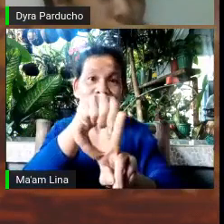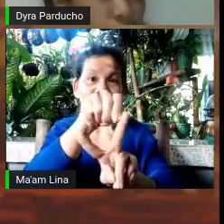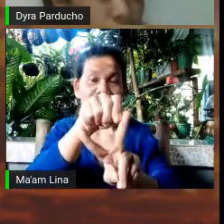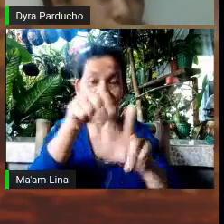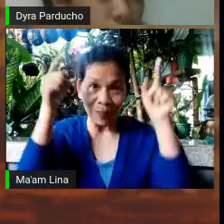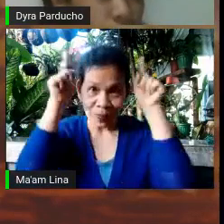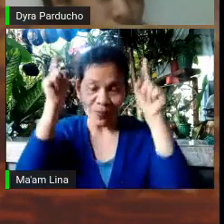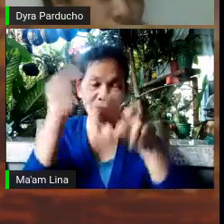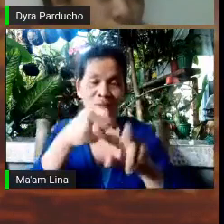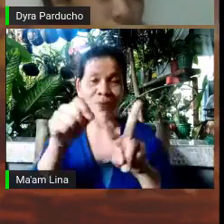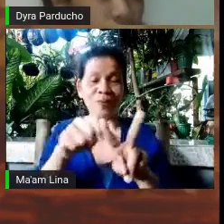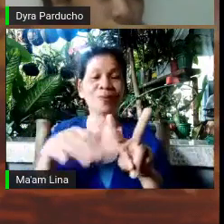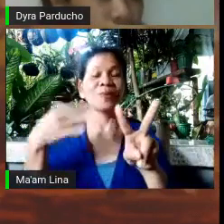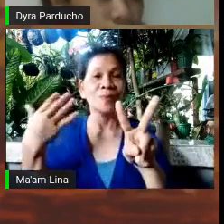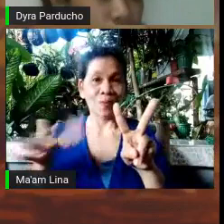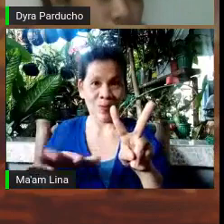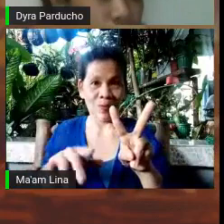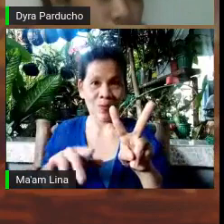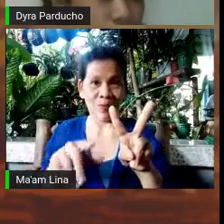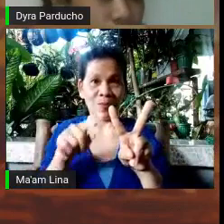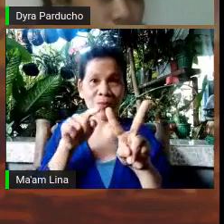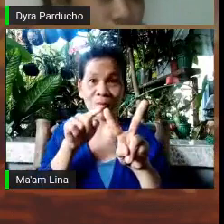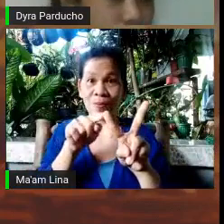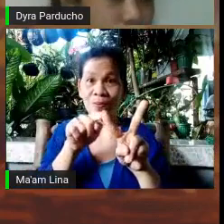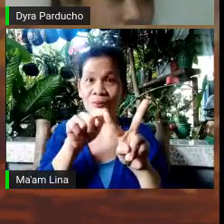Yung pundugo po ng